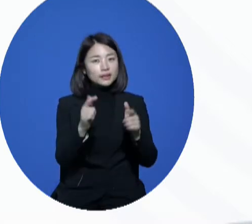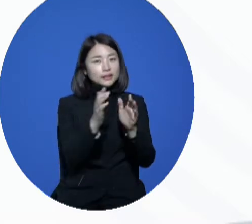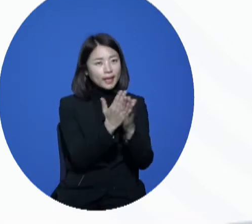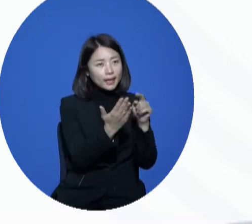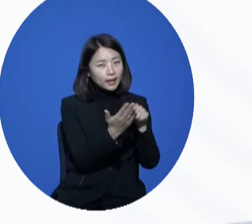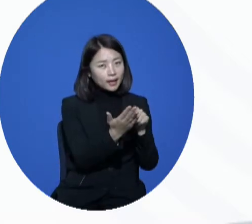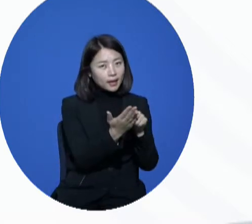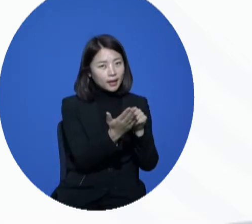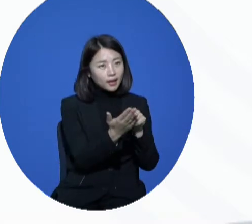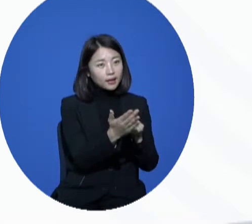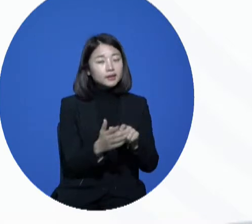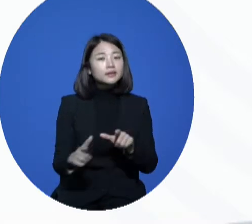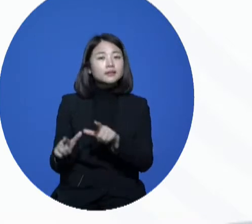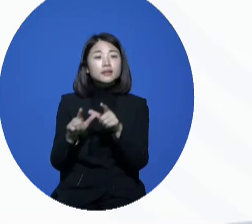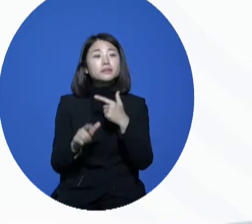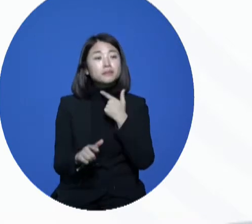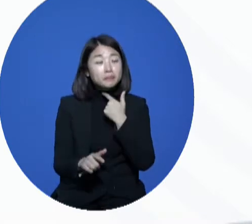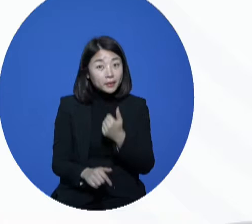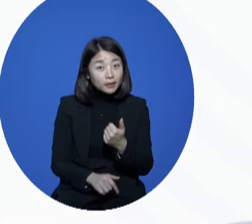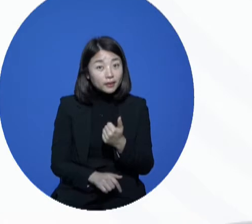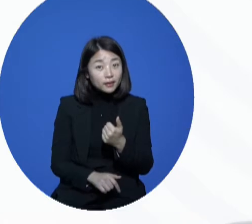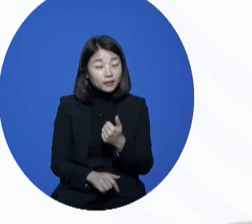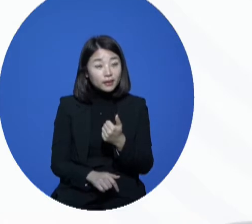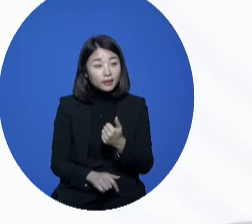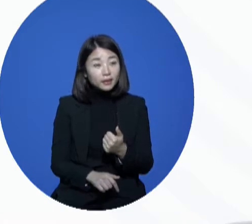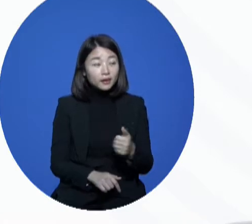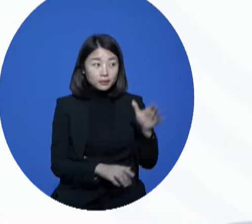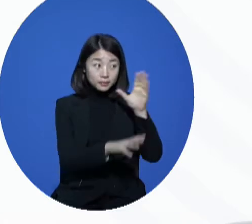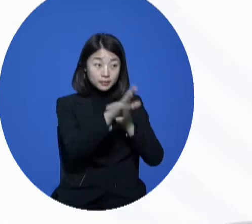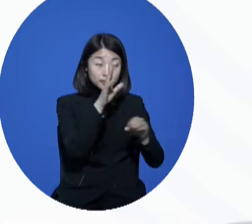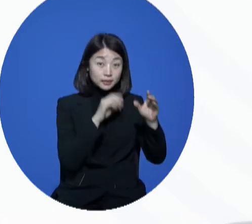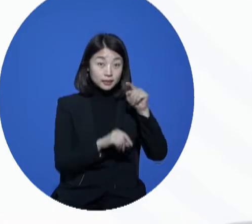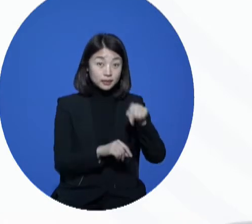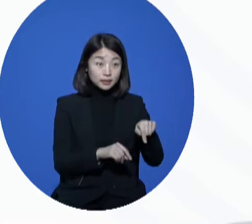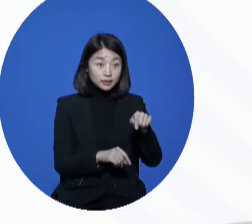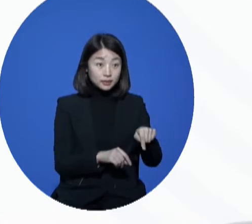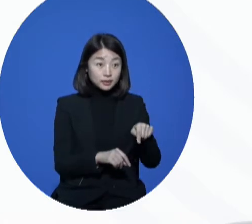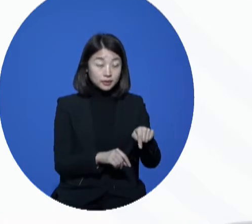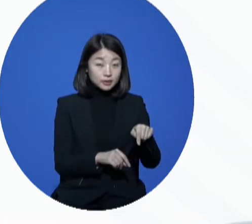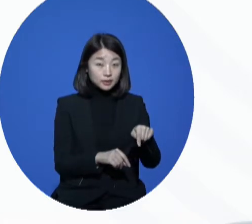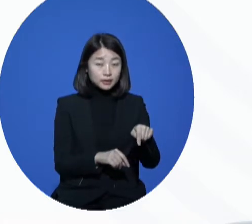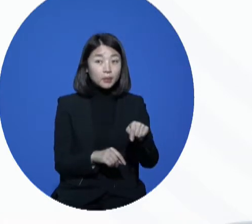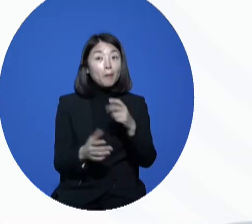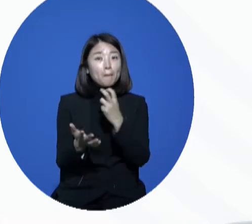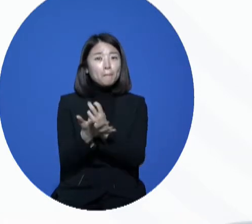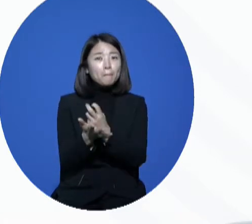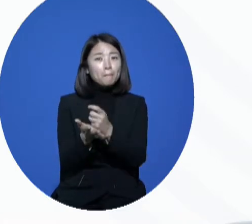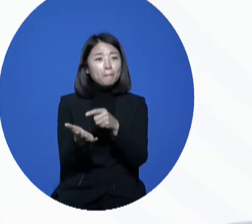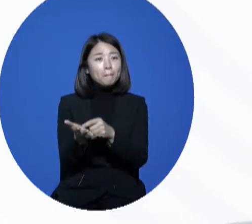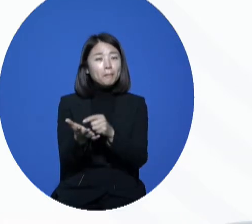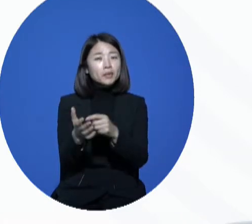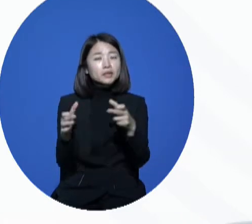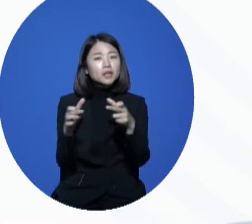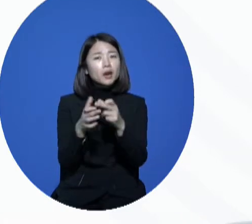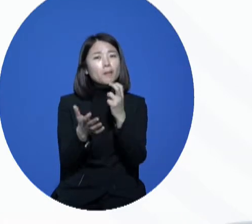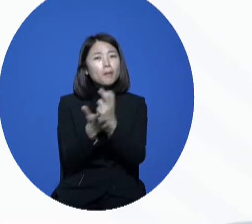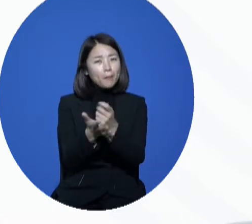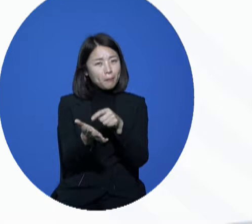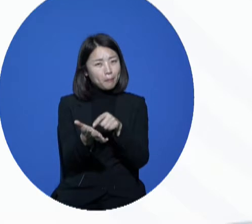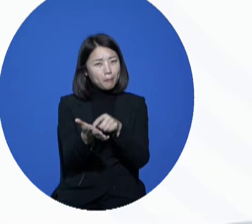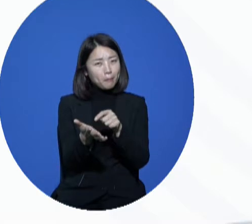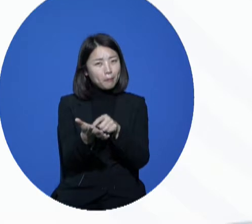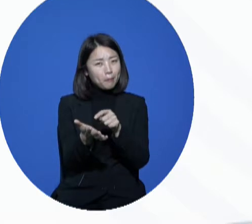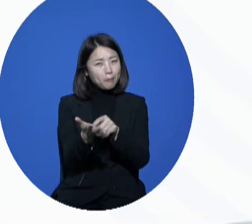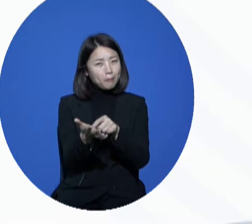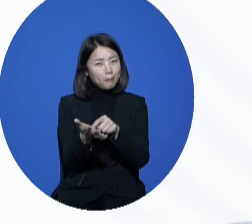또 실제 생활을 통해서 제가 배우게 된 것은 법적인 제도, 즉 장애인과 관련된